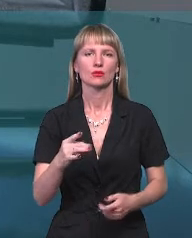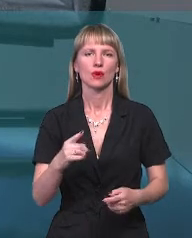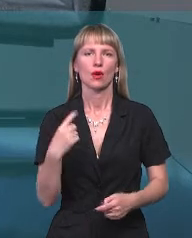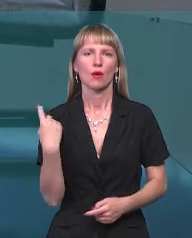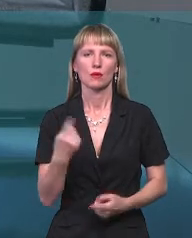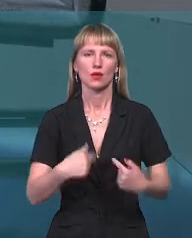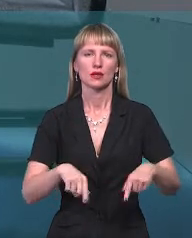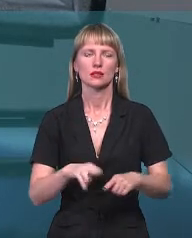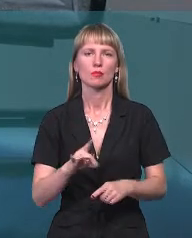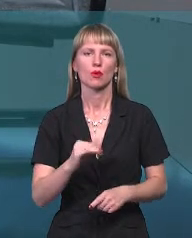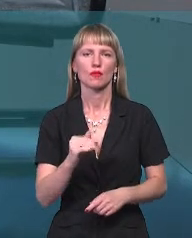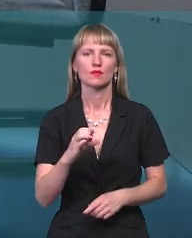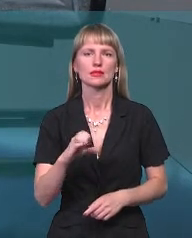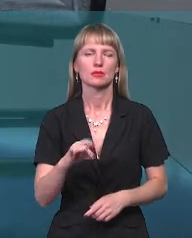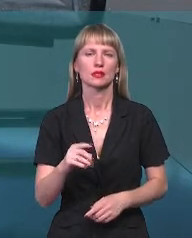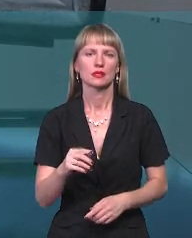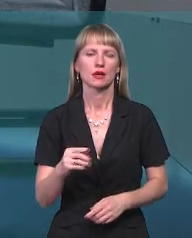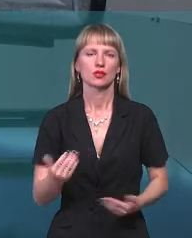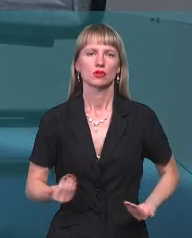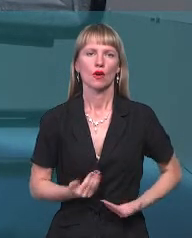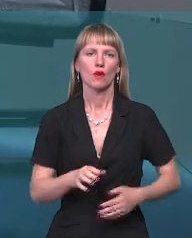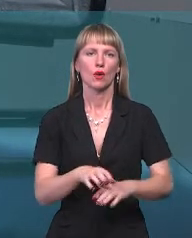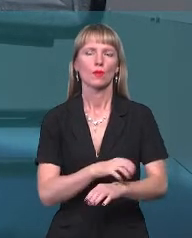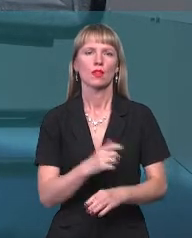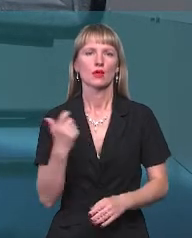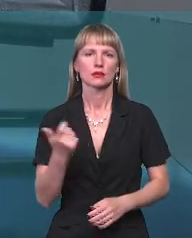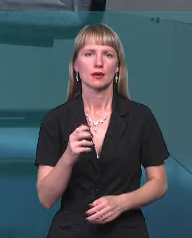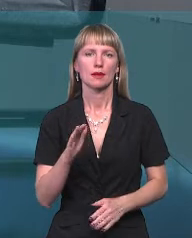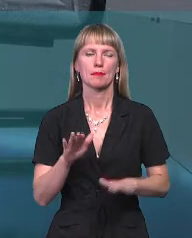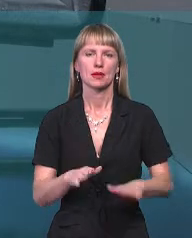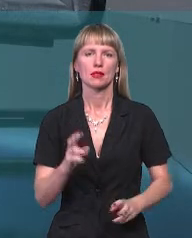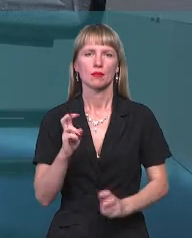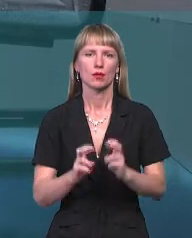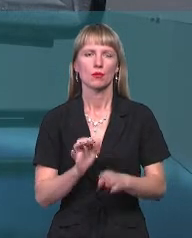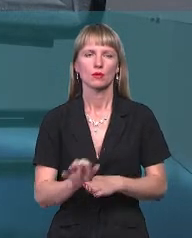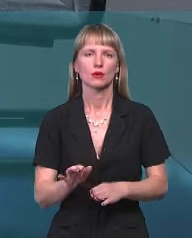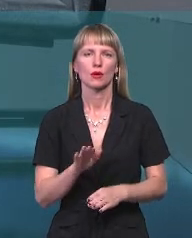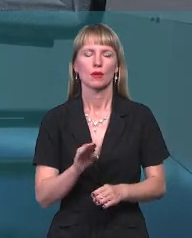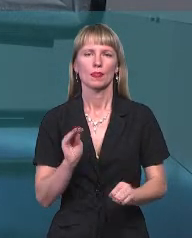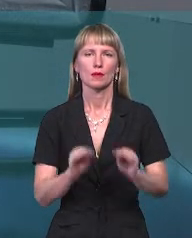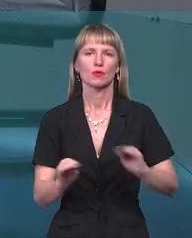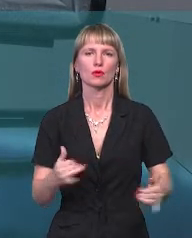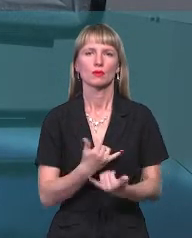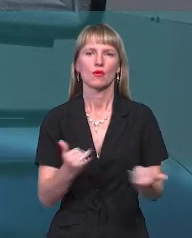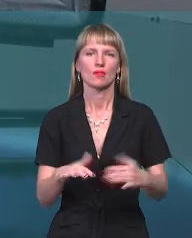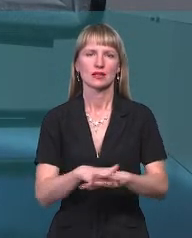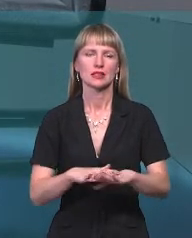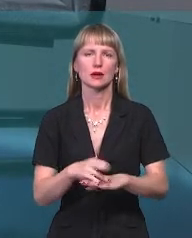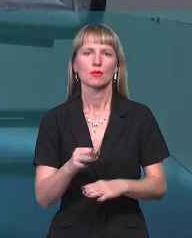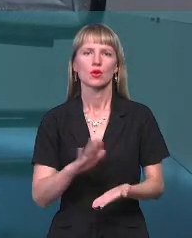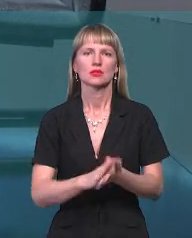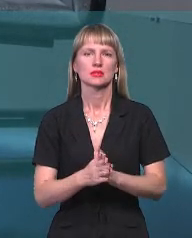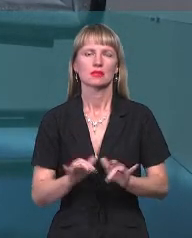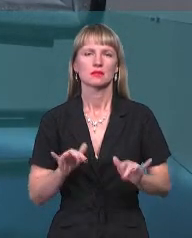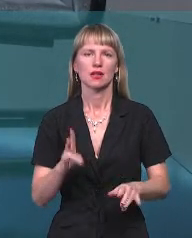профспілки працівників житлово-комунального господарства, місцевої промисловості, побутового обслуговування населення, про стан справ